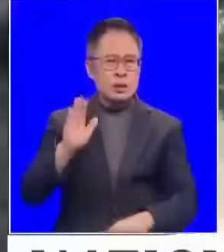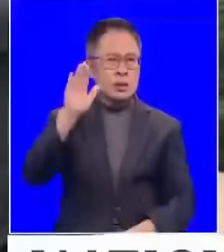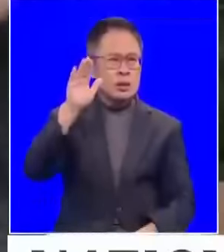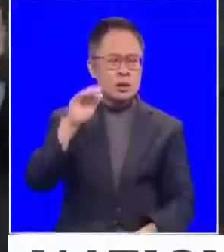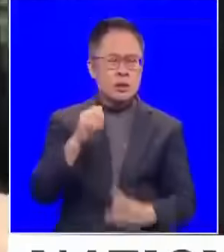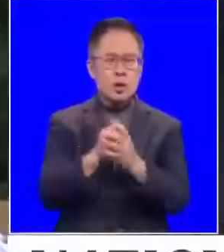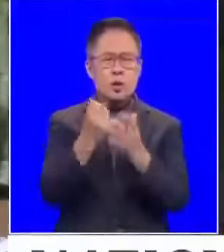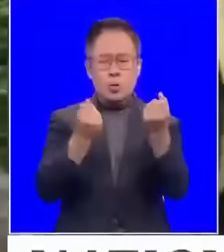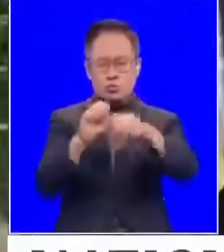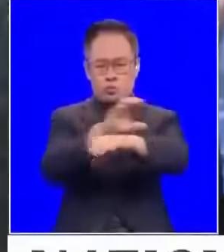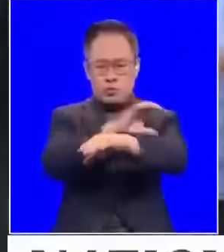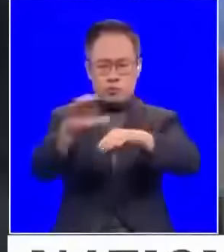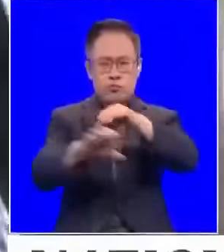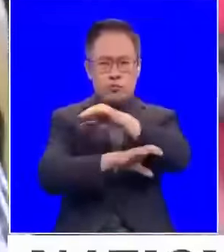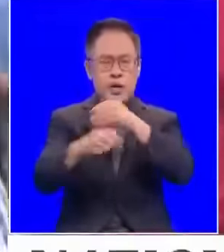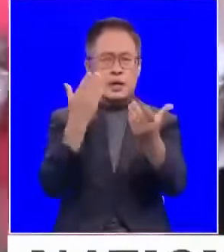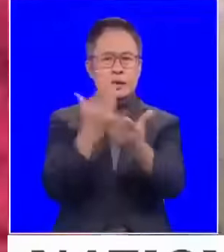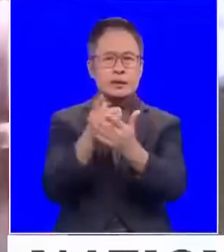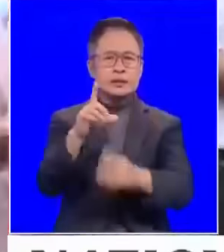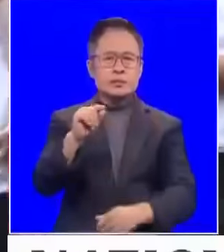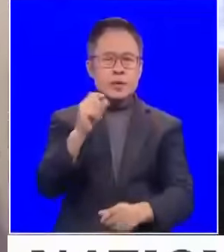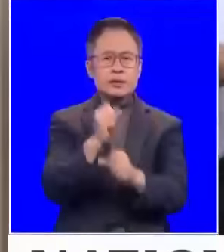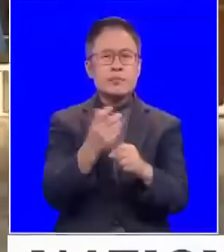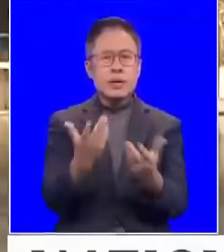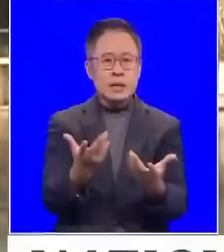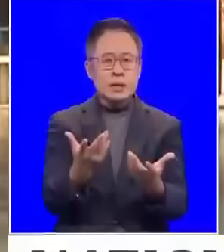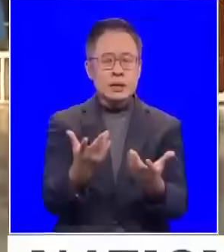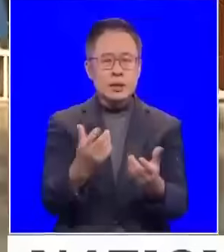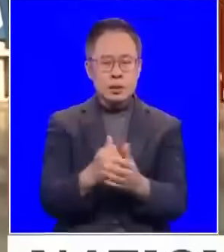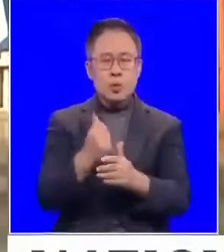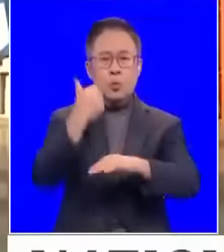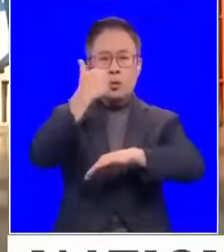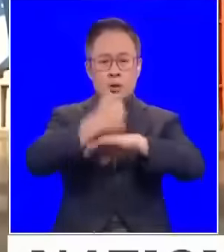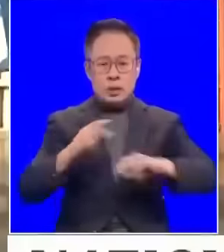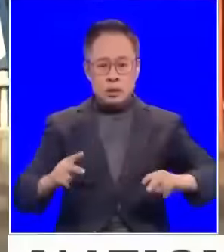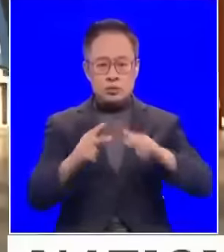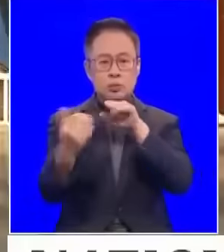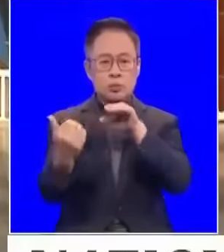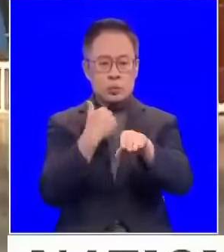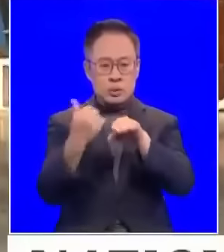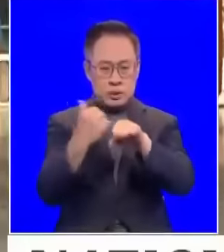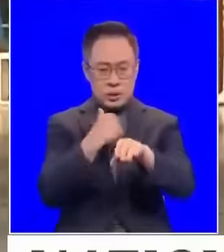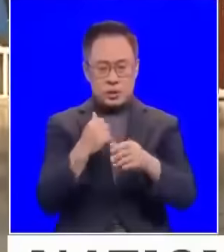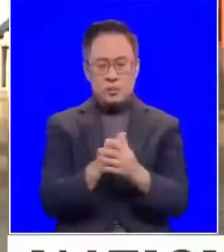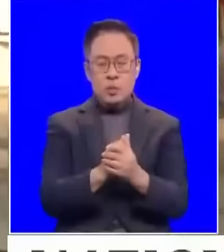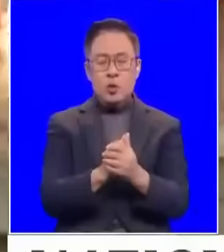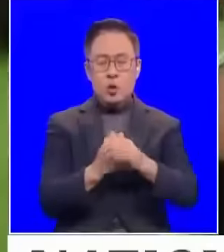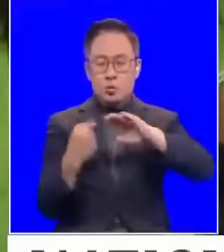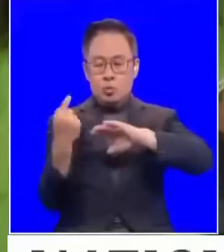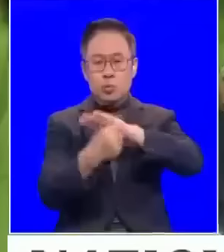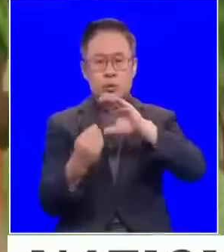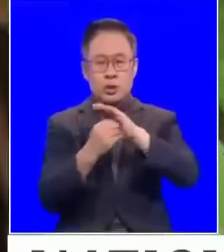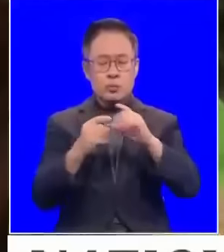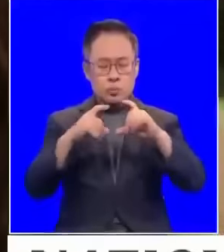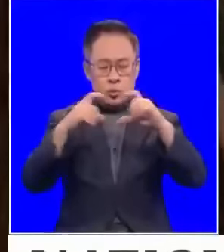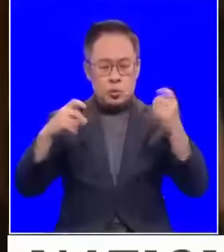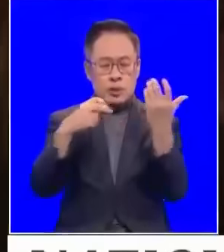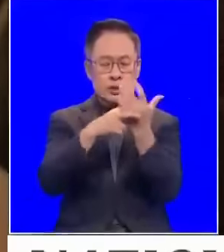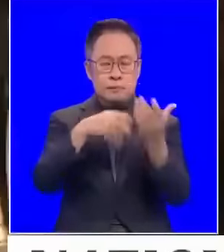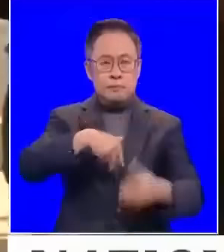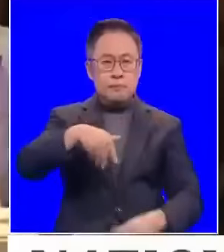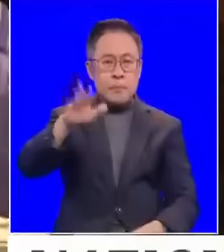ไฟฟ้า20บาทตลอดสายโดยนายสุริยะจึงรุ่งเรืองเกียรติรัฐมนตรีว่าการกระทรวงคมนาคมชี้แจงนะคะว่าทางกระทรวงคมนาคม